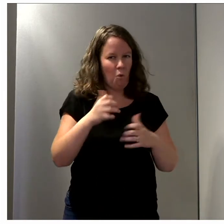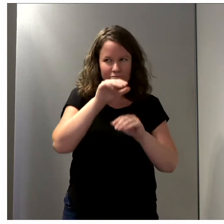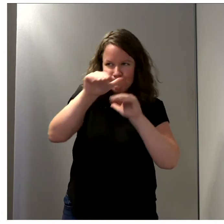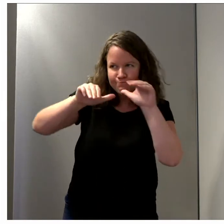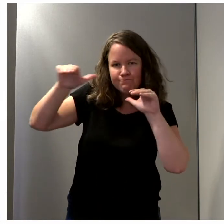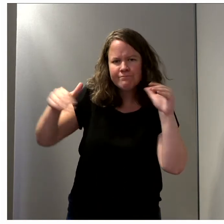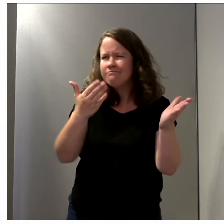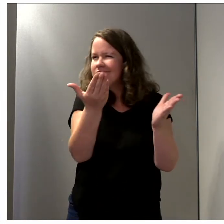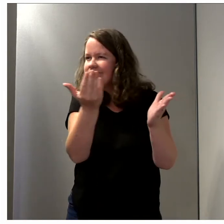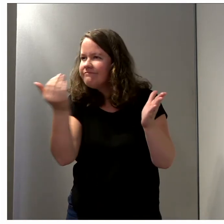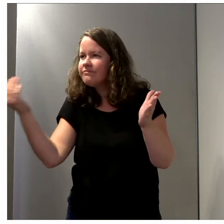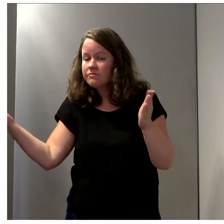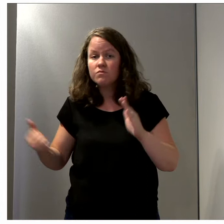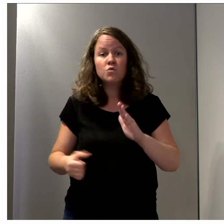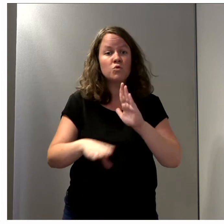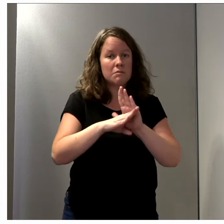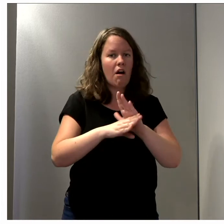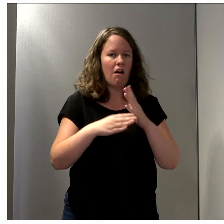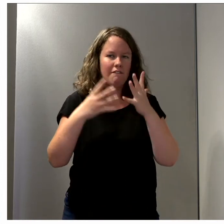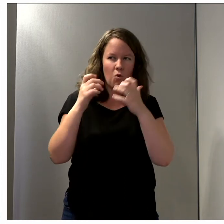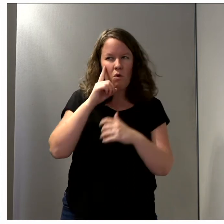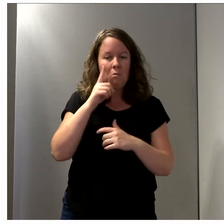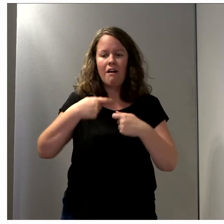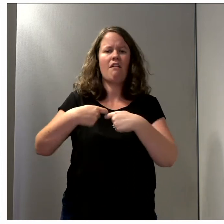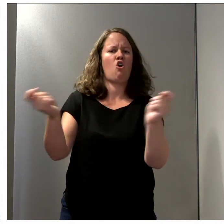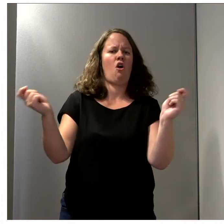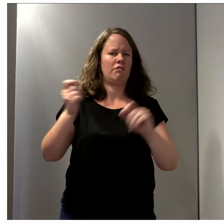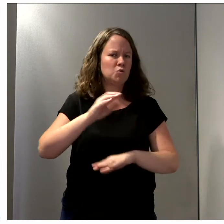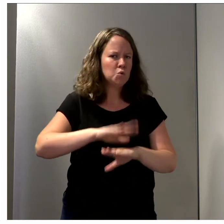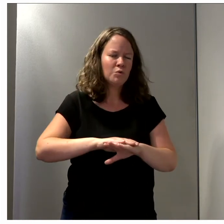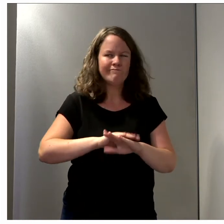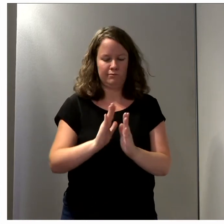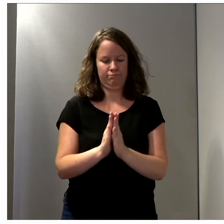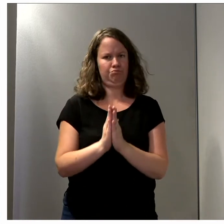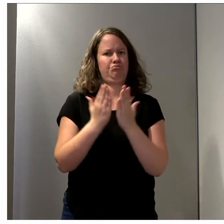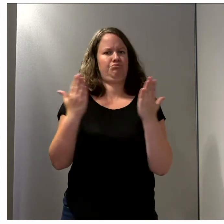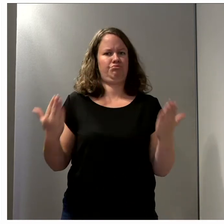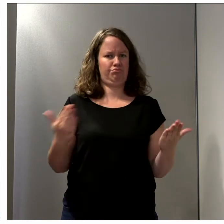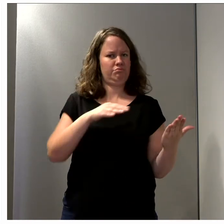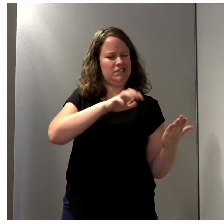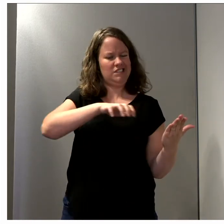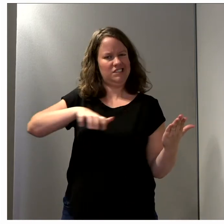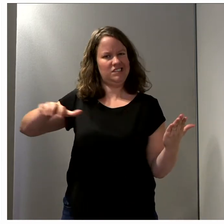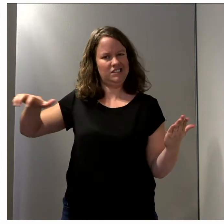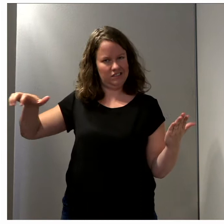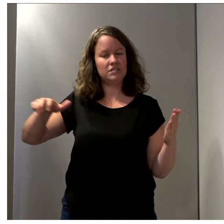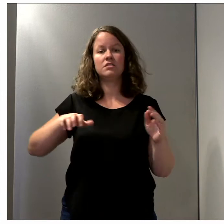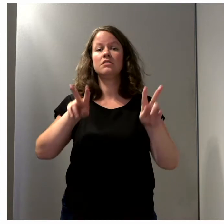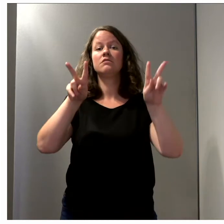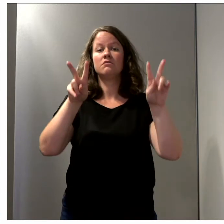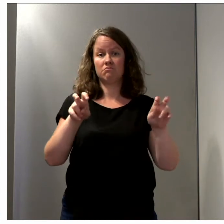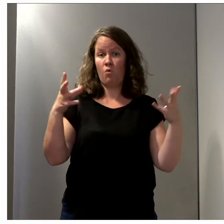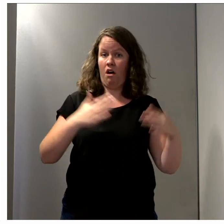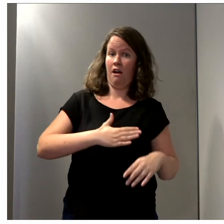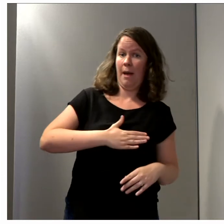au début j'en ai un flyer, puis finalement ça s'est terminé sur un dépliant pour pouvoir mettre suffisamment d'informations dessus, qui s'est appelé « Aimer,